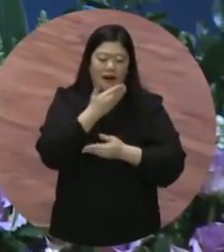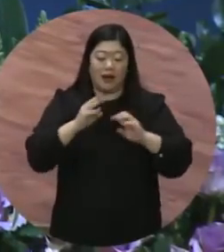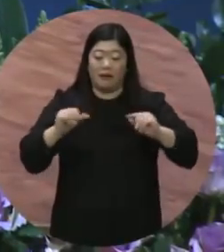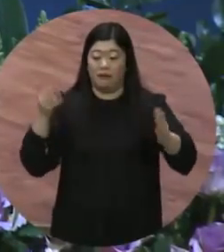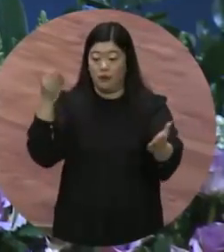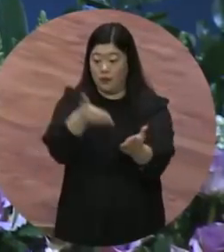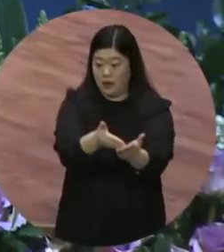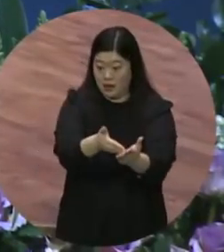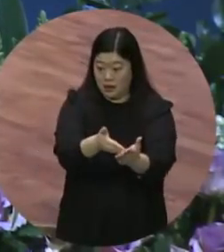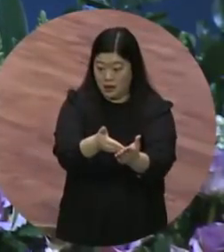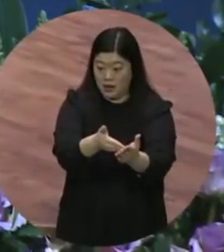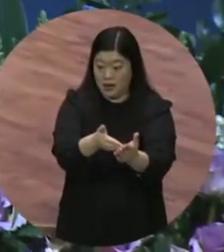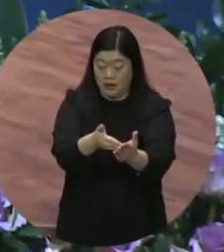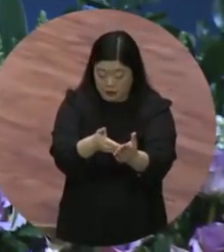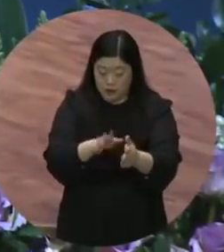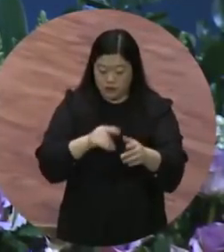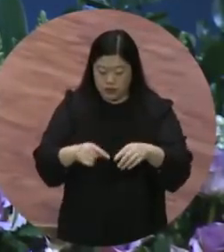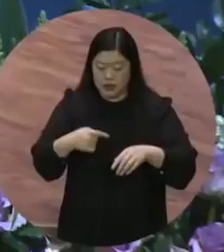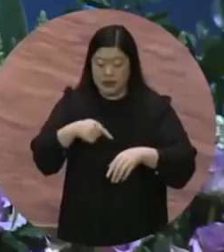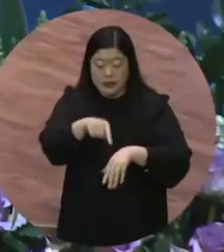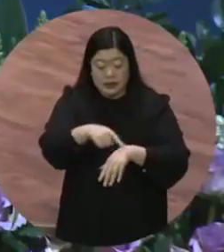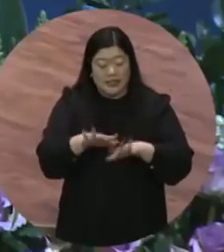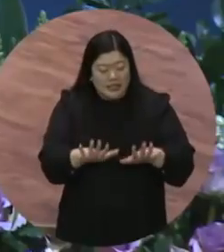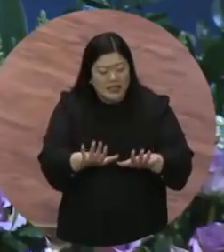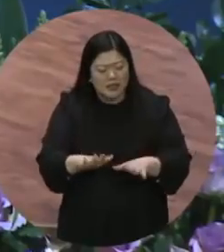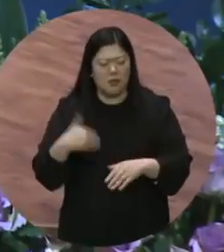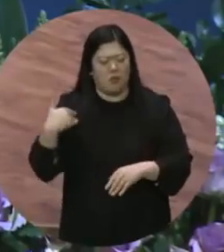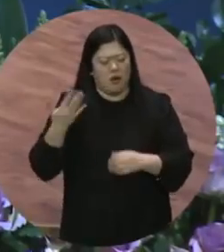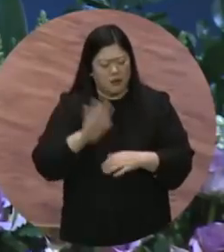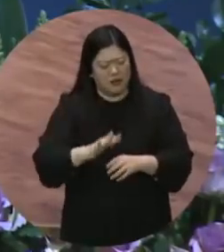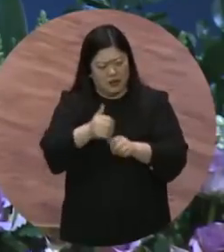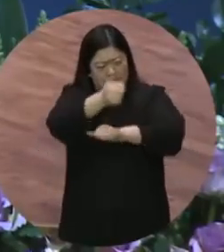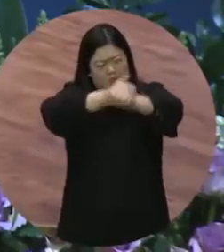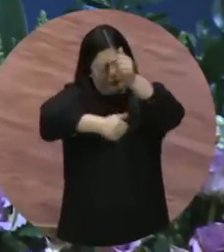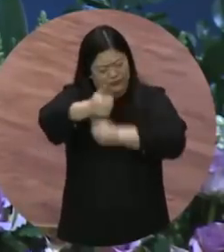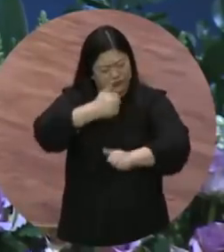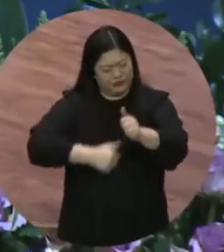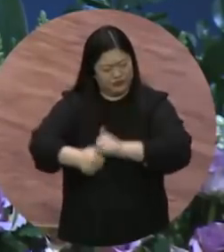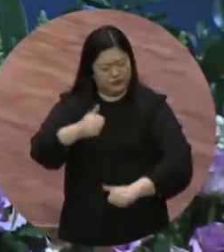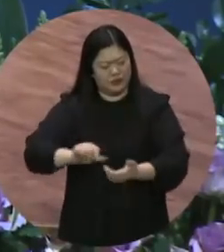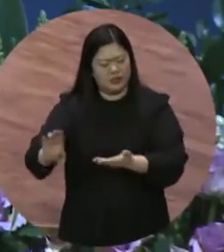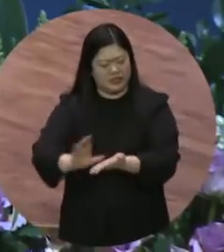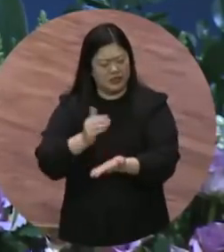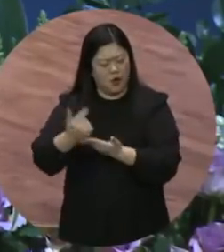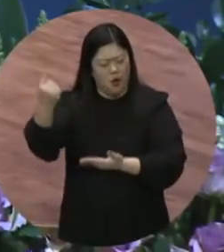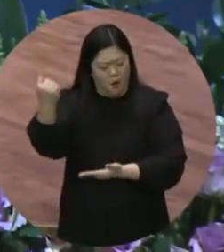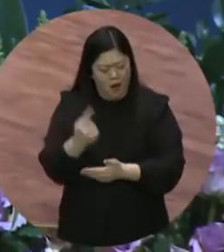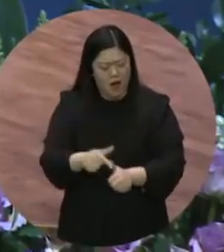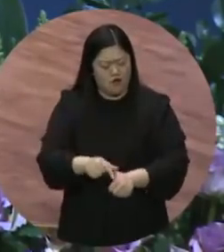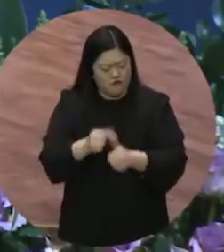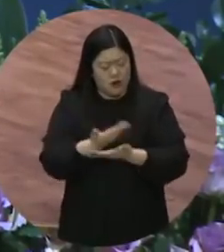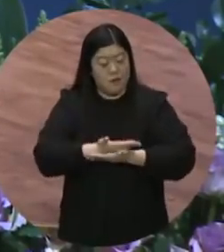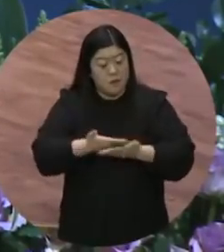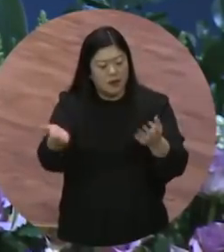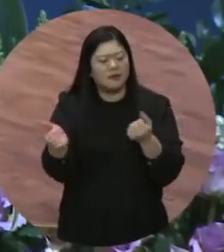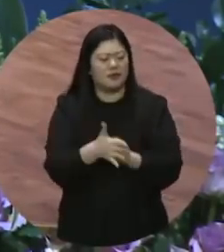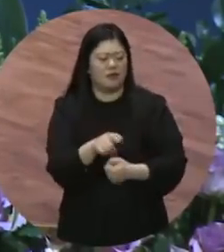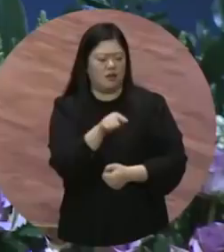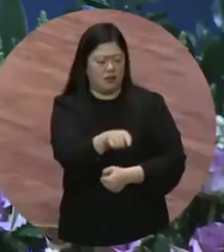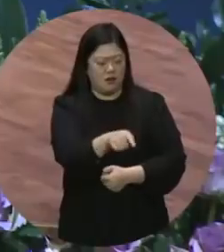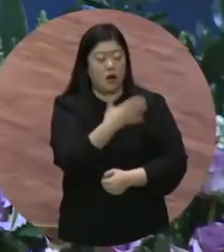너의 후손 중에 그리스도를 보내서 이 땅의 모든 사람에게 구원을 베풀 것이다. 그래서 너는